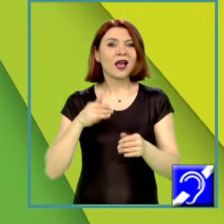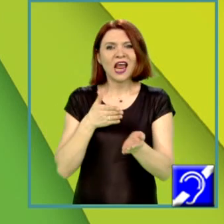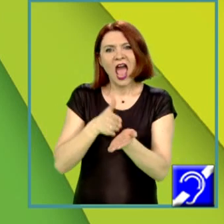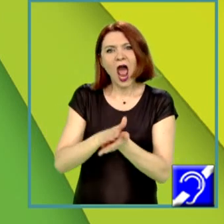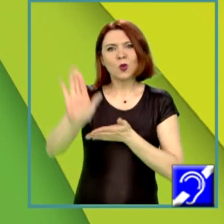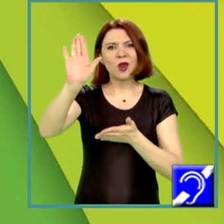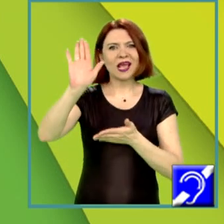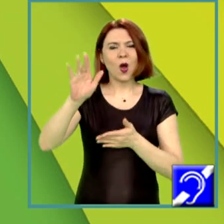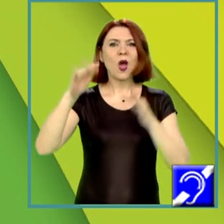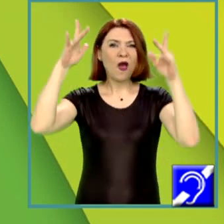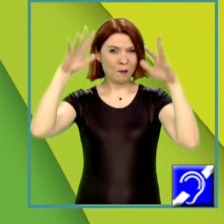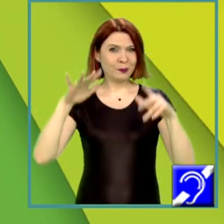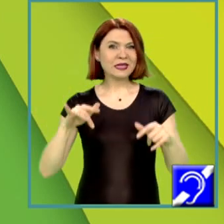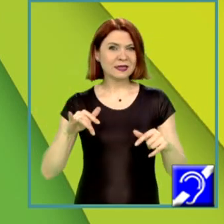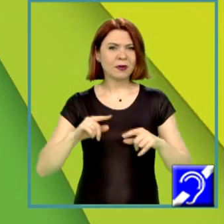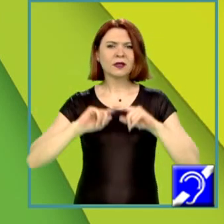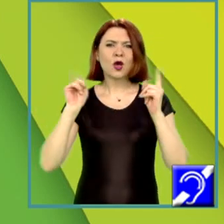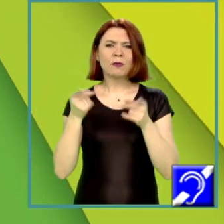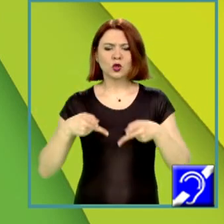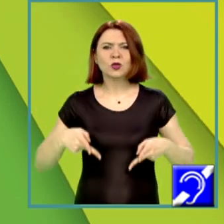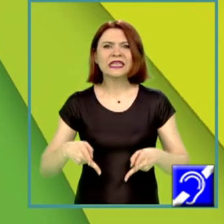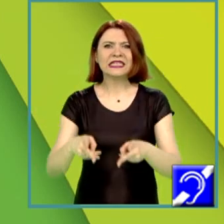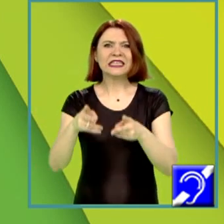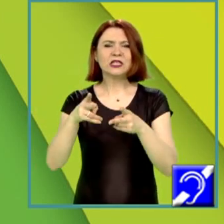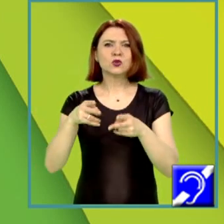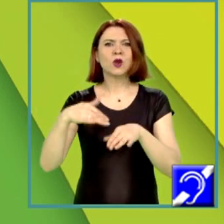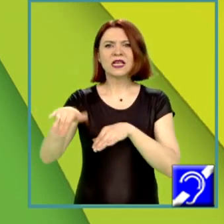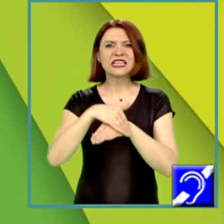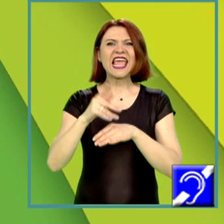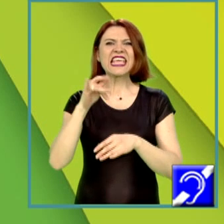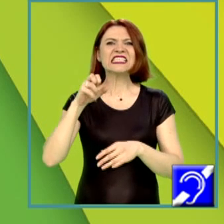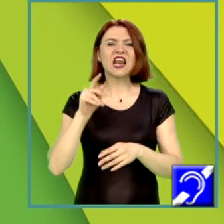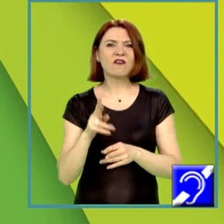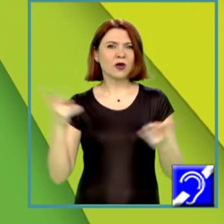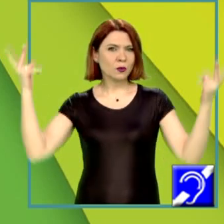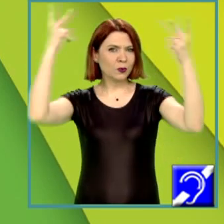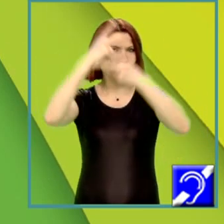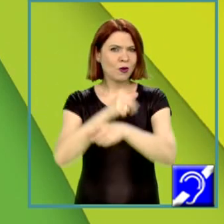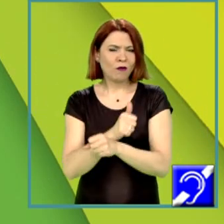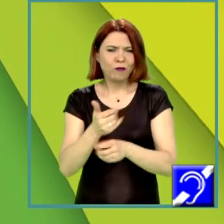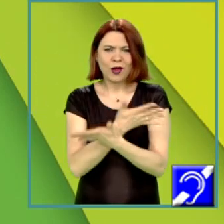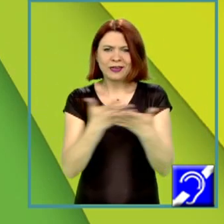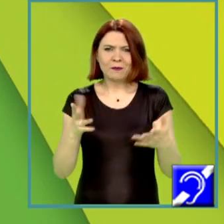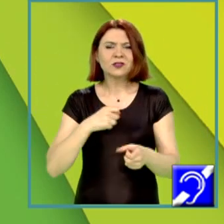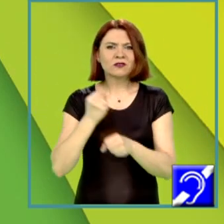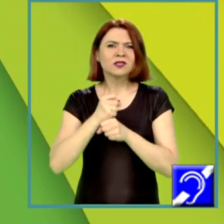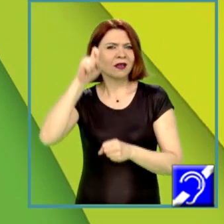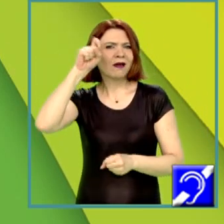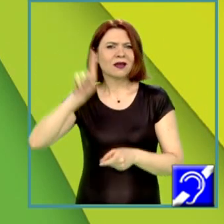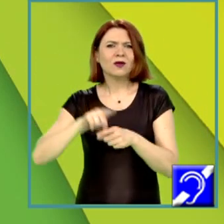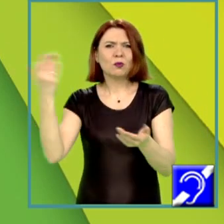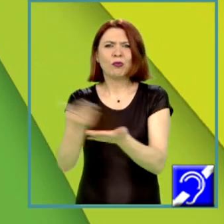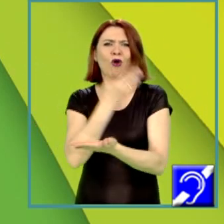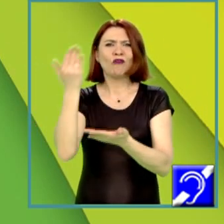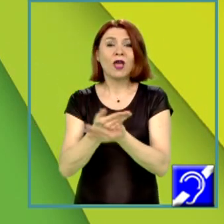alunecau pe luciul Zăpezii pe tot întinsul șoselei Kiseleff între o goană nebună ce făcea Să te crezi intro lume de